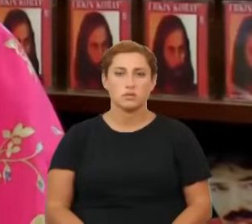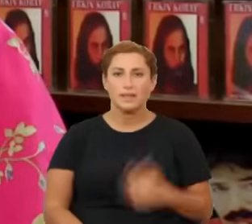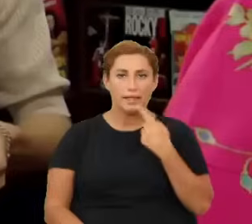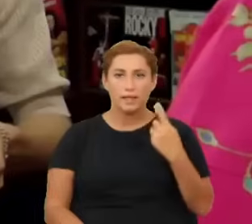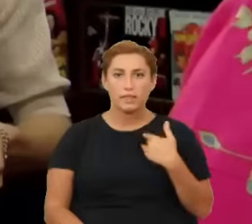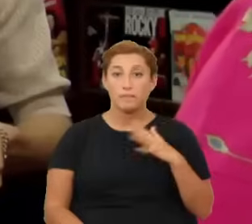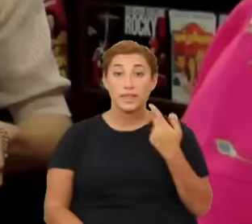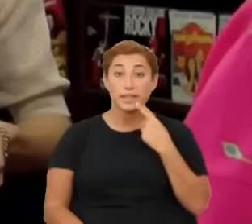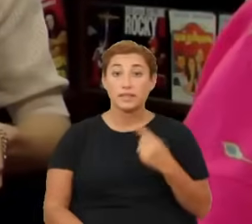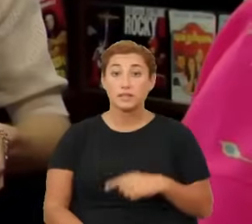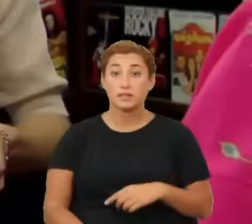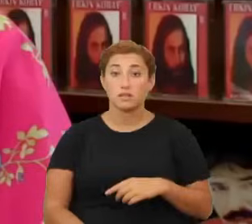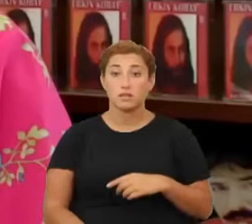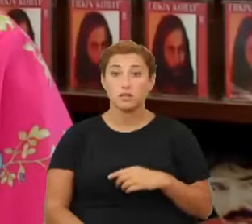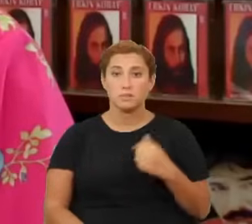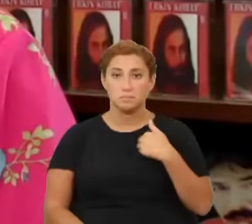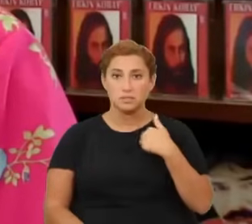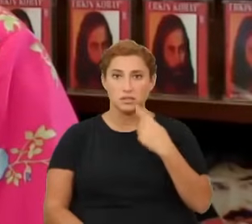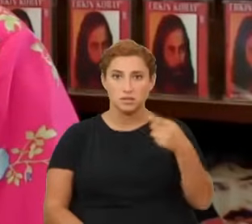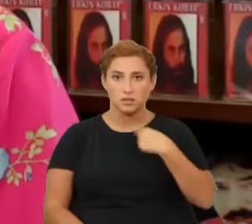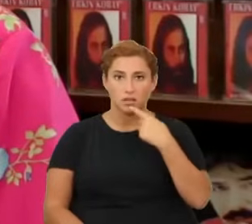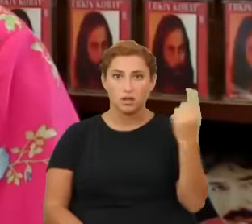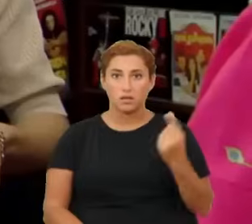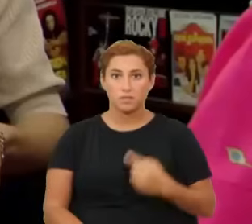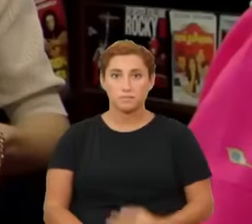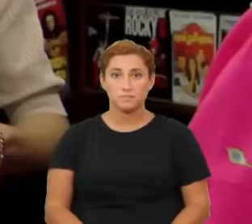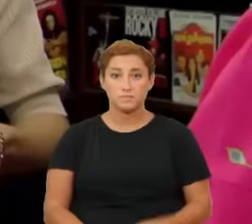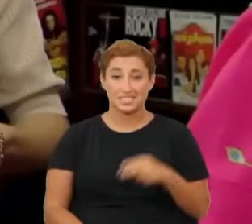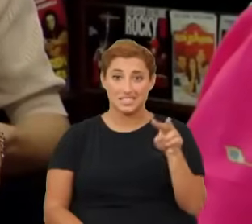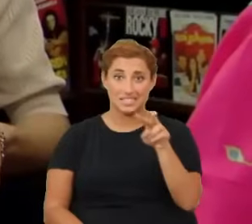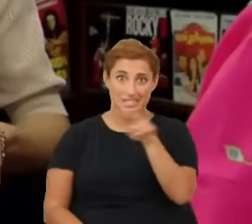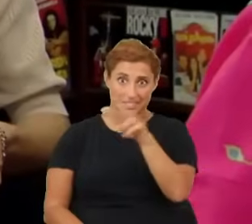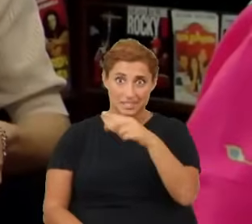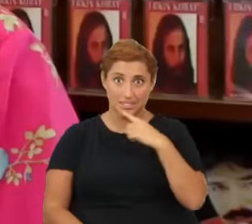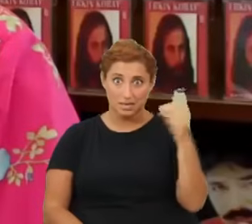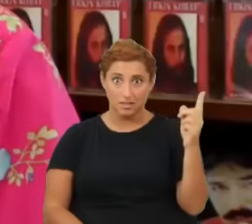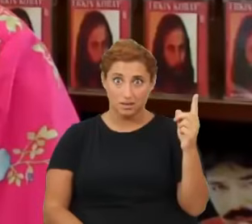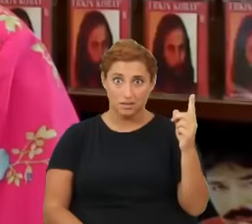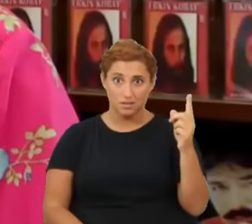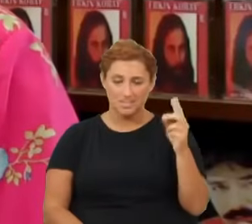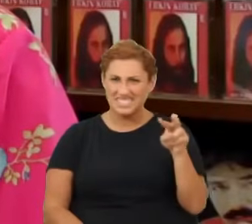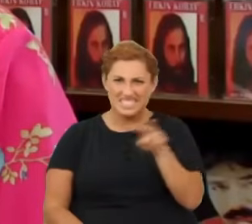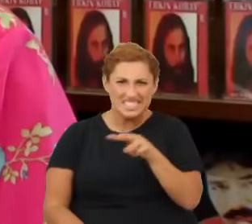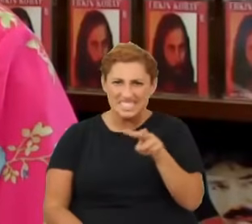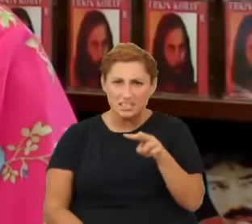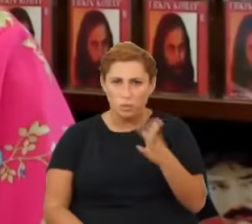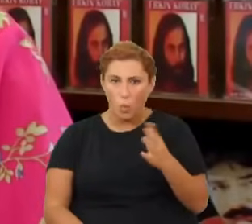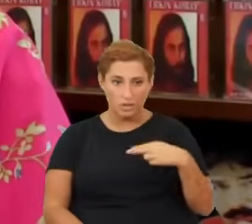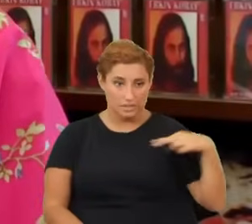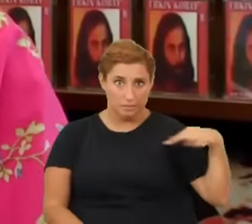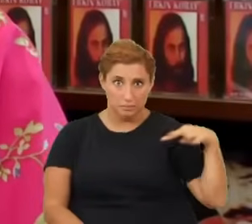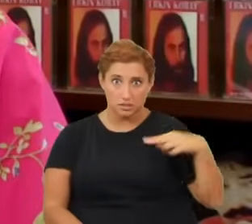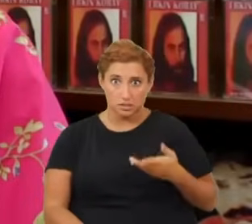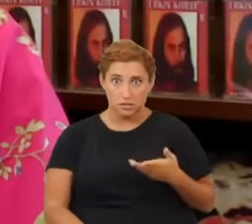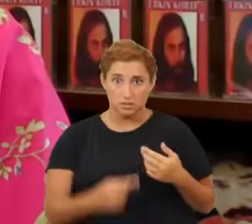Ne dedim? Ne dedin? Bizi dedim. Sizi dedin. Sizi, yok bizi